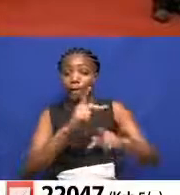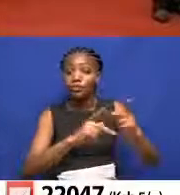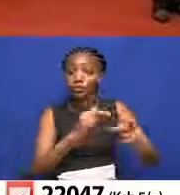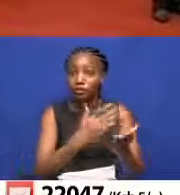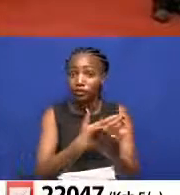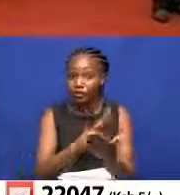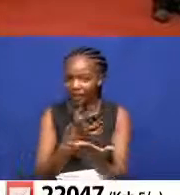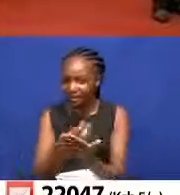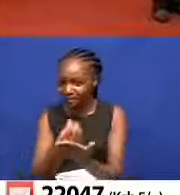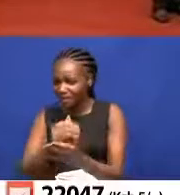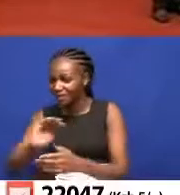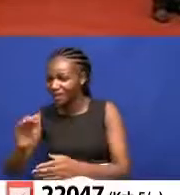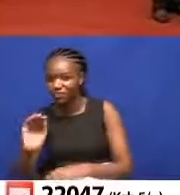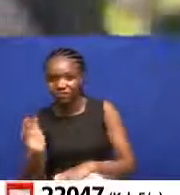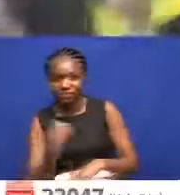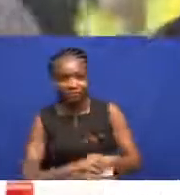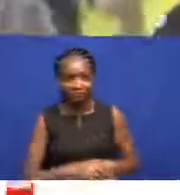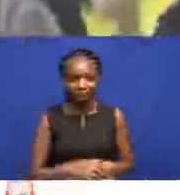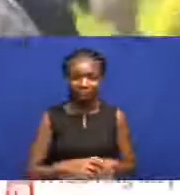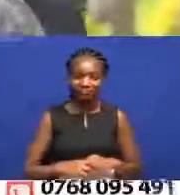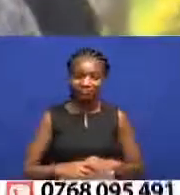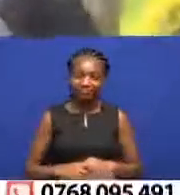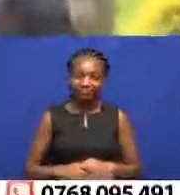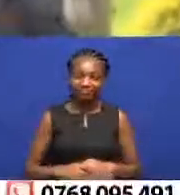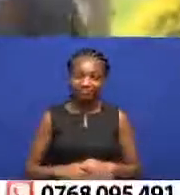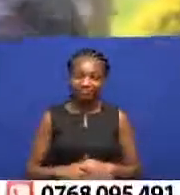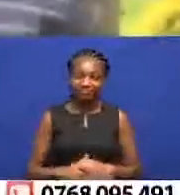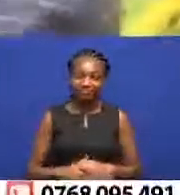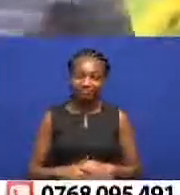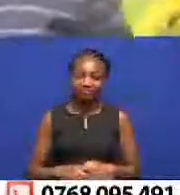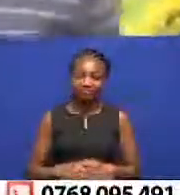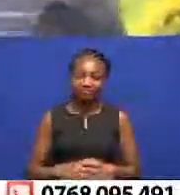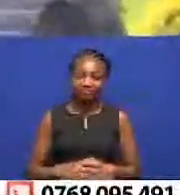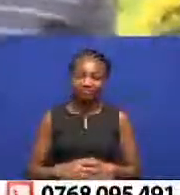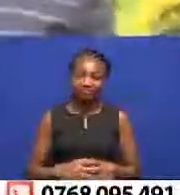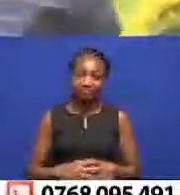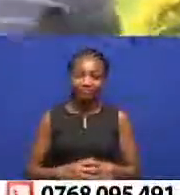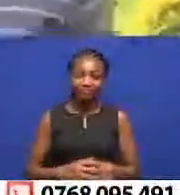delayed monies to the counties. Elizabeth Mutuku, TV 47 Nairobi.